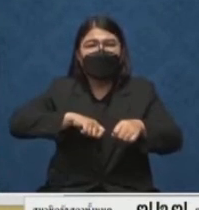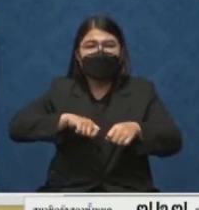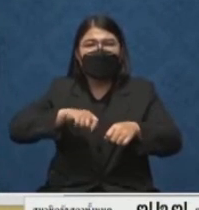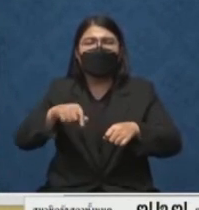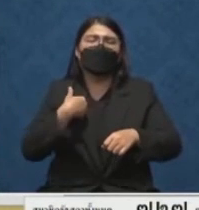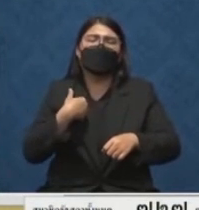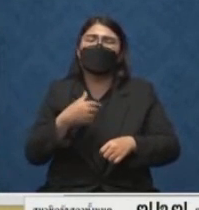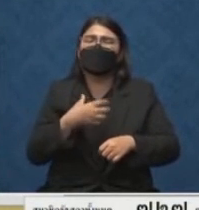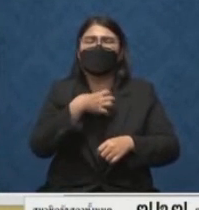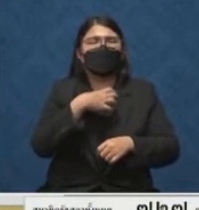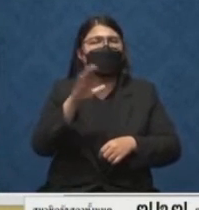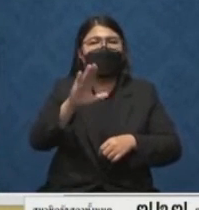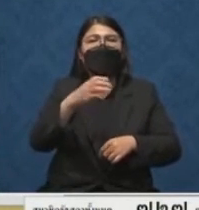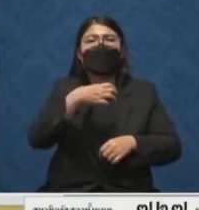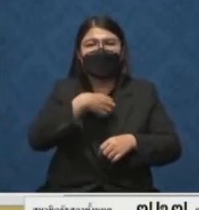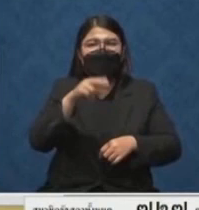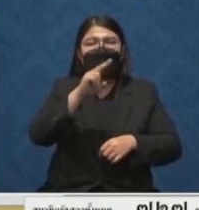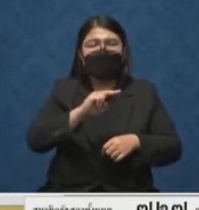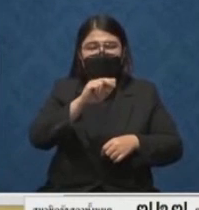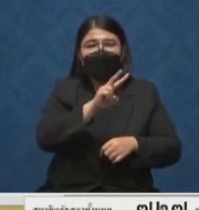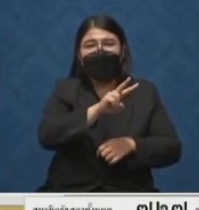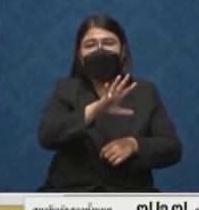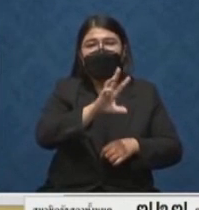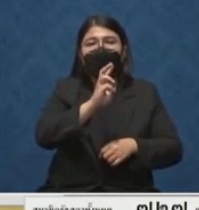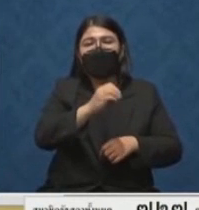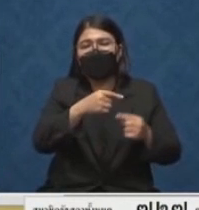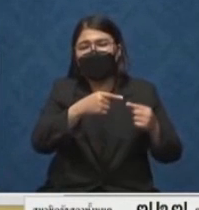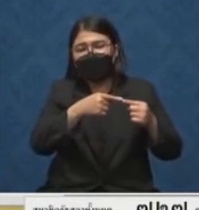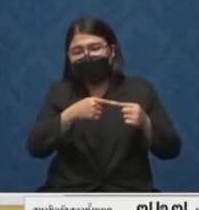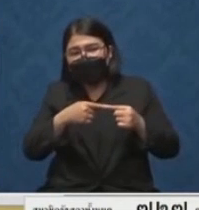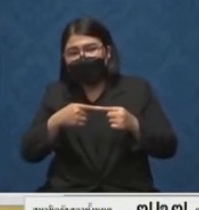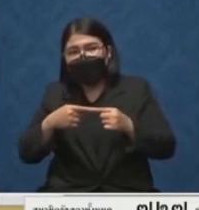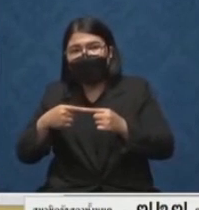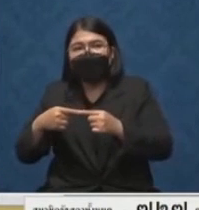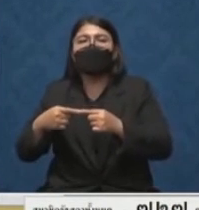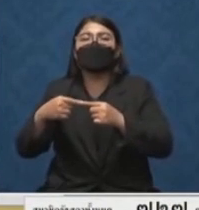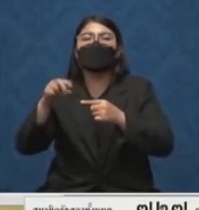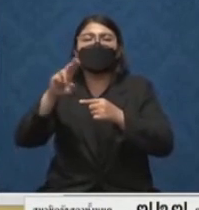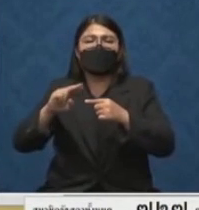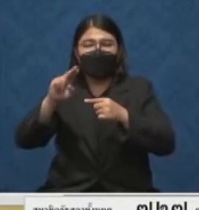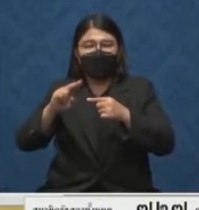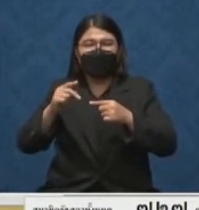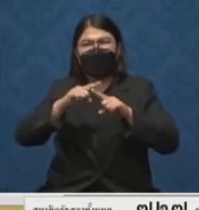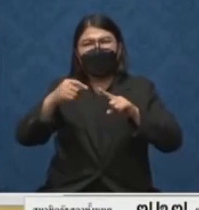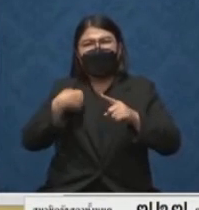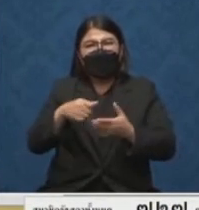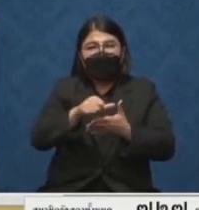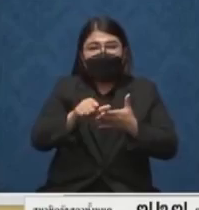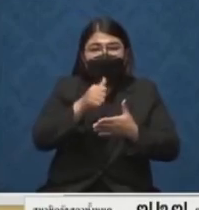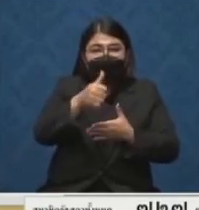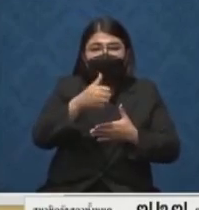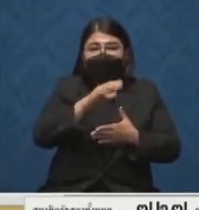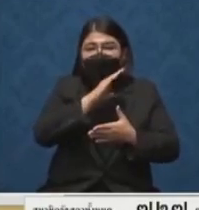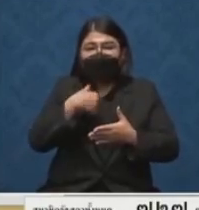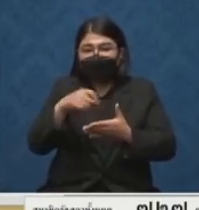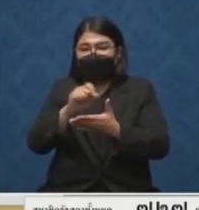ใช้ 60ใช้ต่เื้องไปเรๆมีการแก้ขายตัไปแต่ต้องแก้ให้ได้ไม่ใช่เขียนมาแล้วแก้ไม่ได้อย่างที่เป็อยู่ป